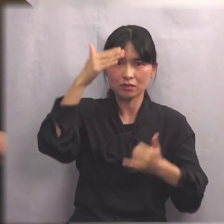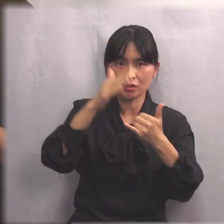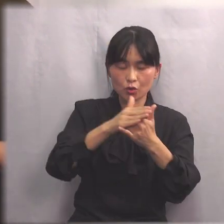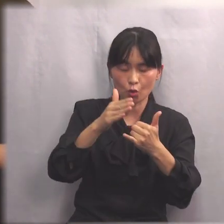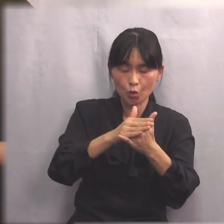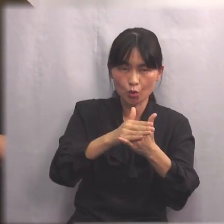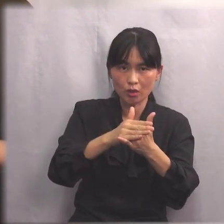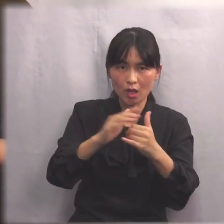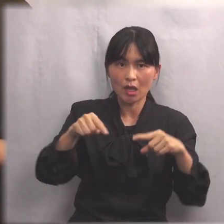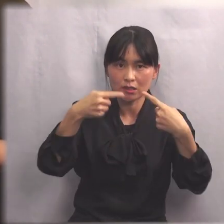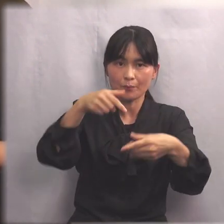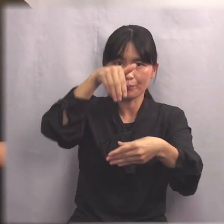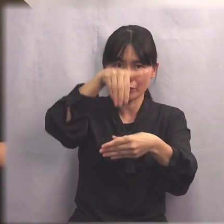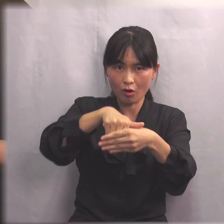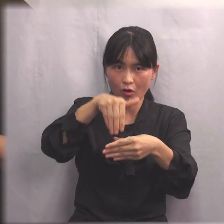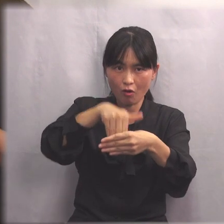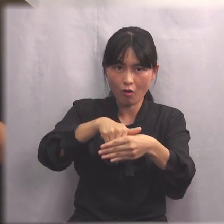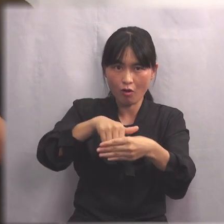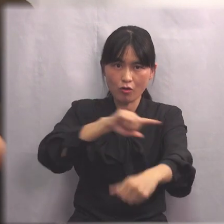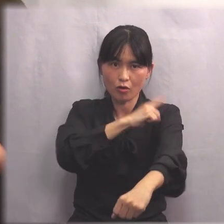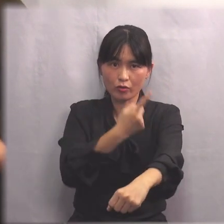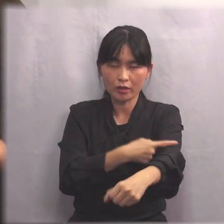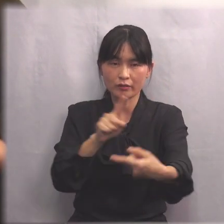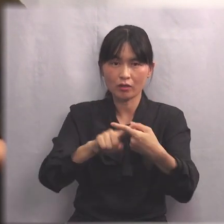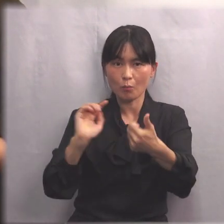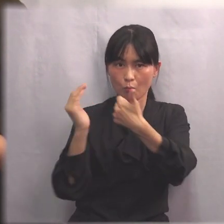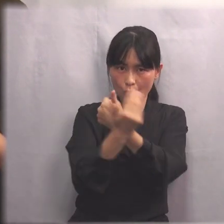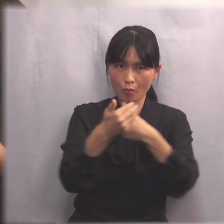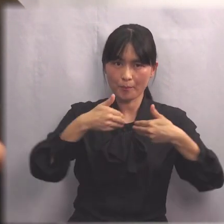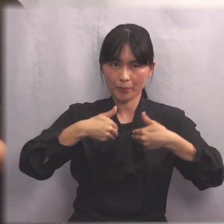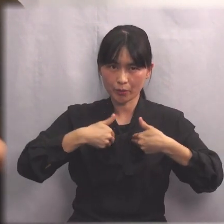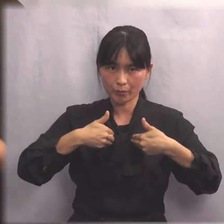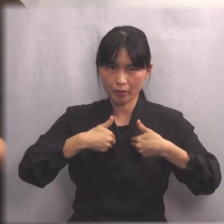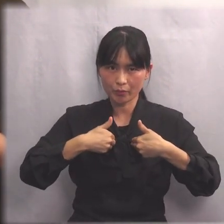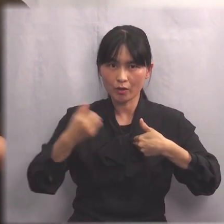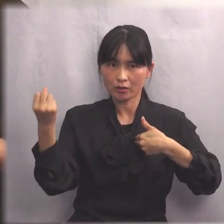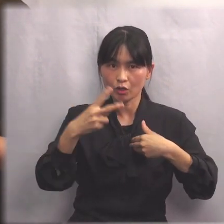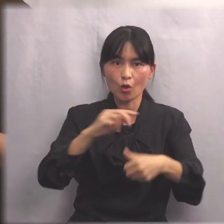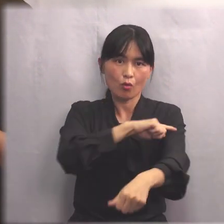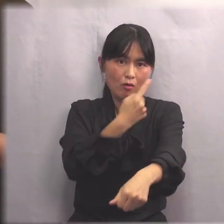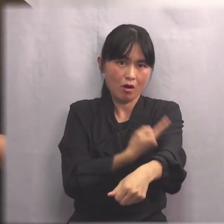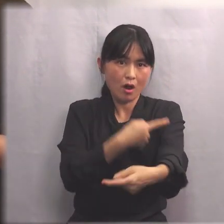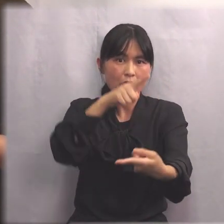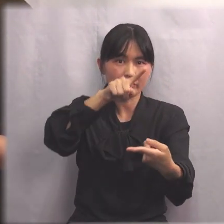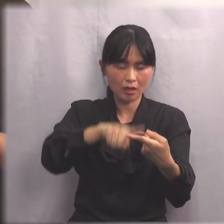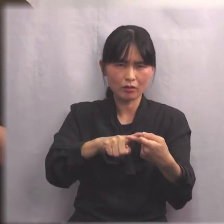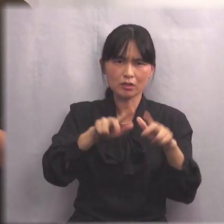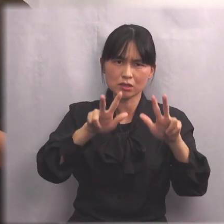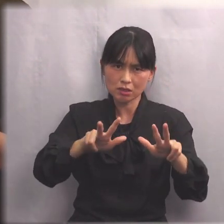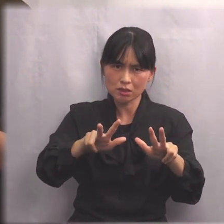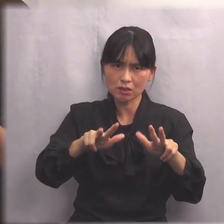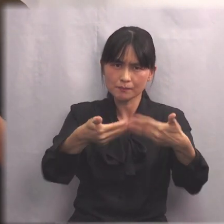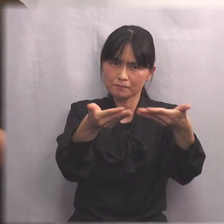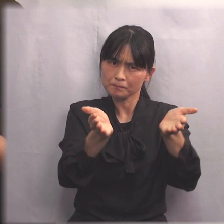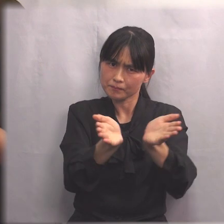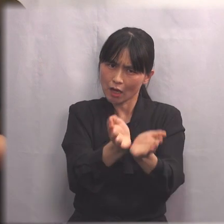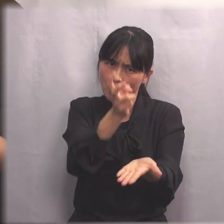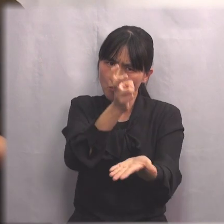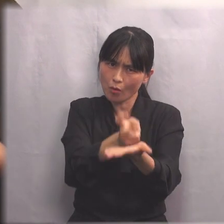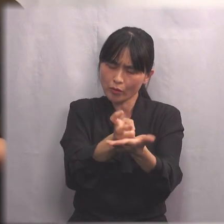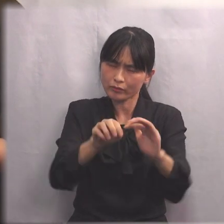있지만 청소년의 참정권은 마땅히 보장되어야 하는 권리이고 다만 그러한 권리를 지금 우리